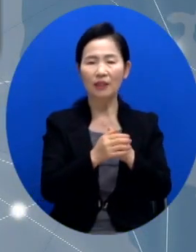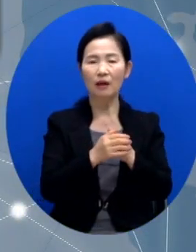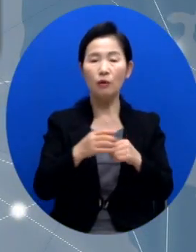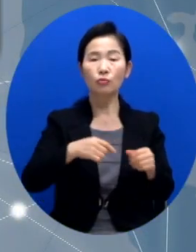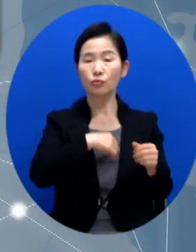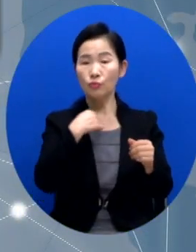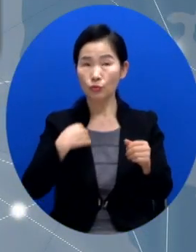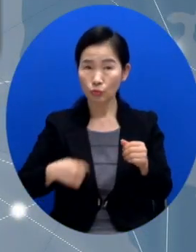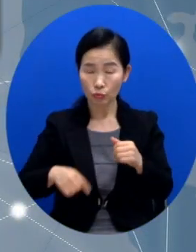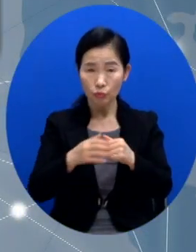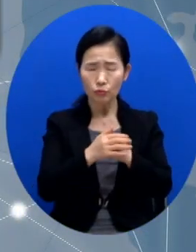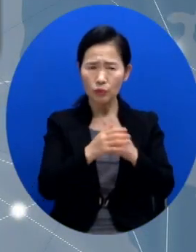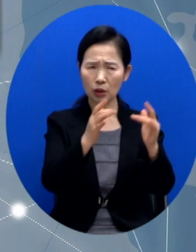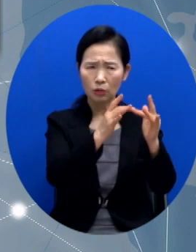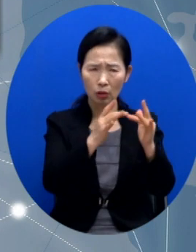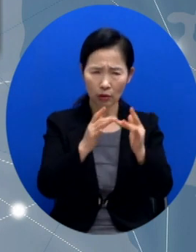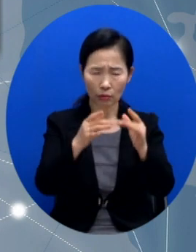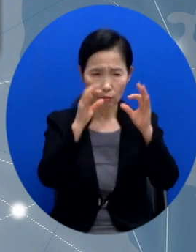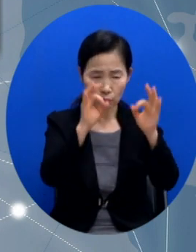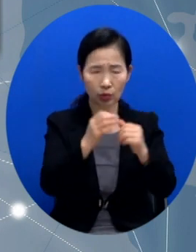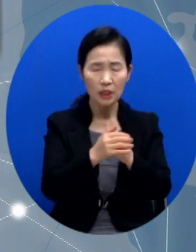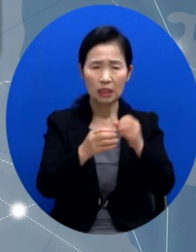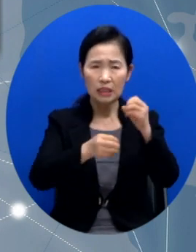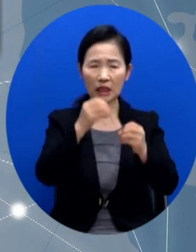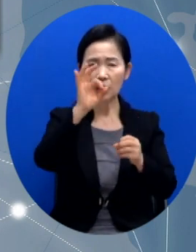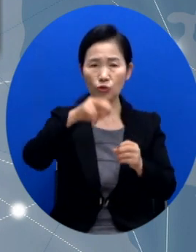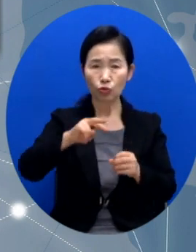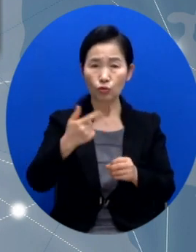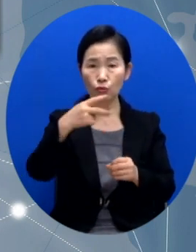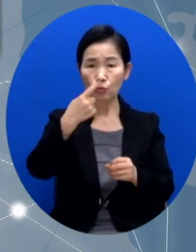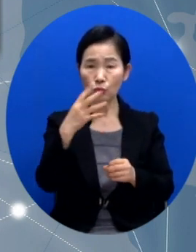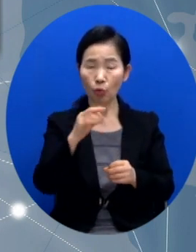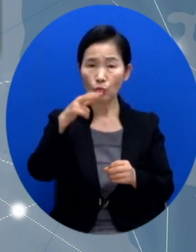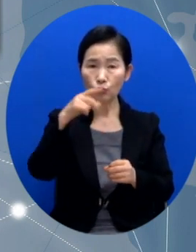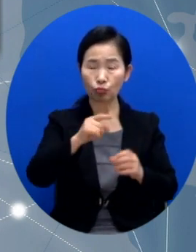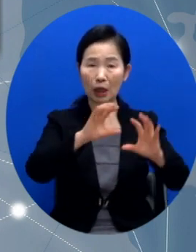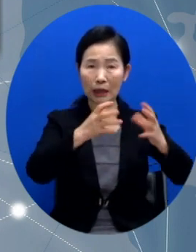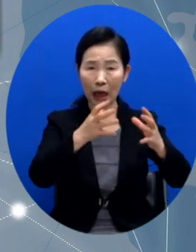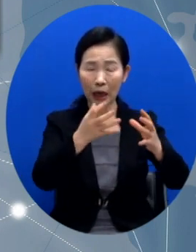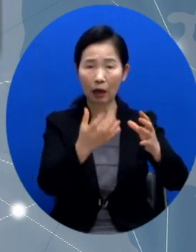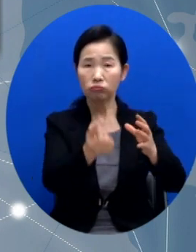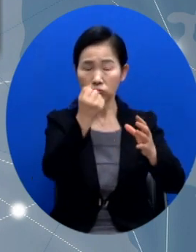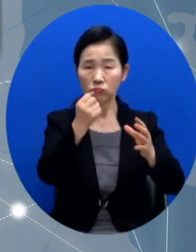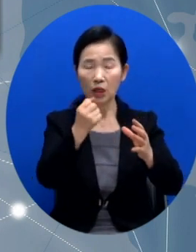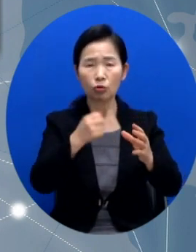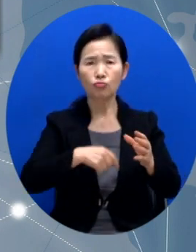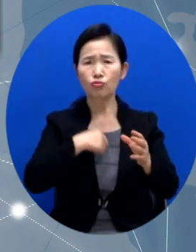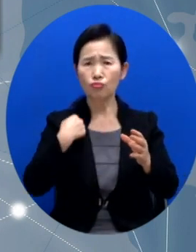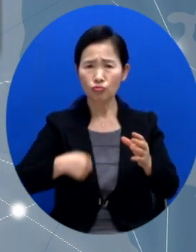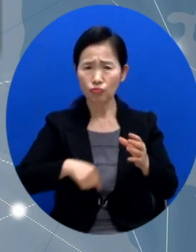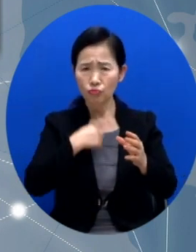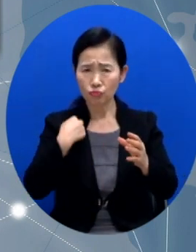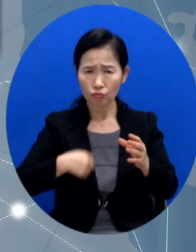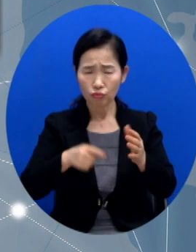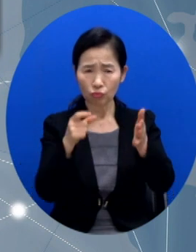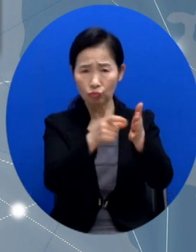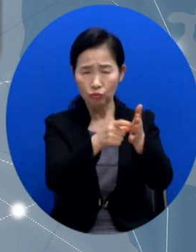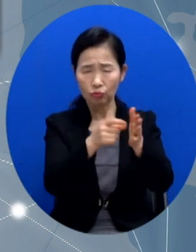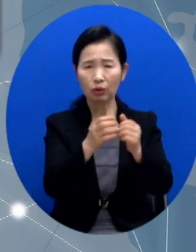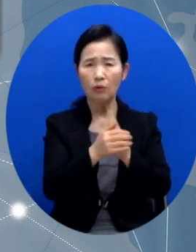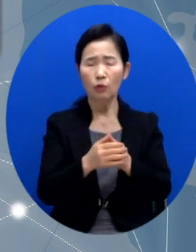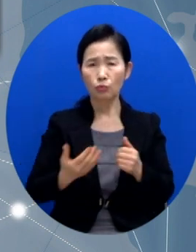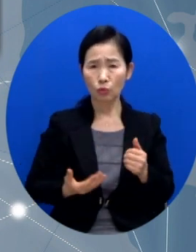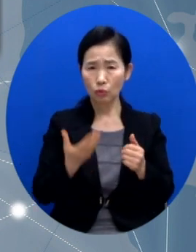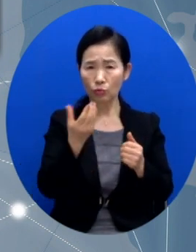중국의 한 포털 사이트가 시인 윤동주의 국적을 중국으로 왜곡하고 있는 것으로 나타났습니다. 이 매체는